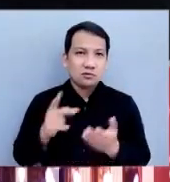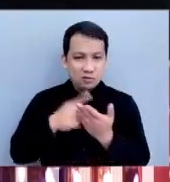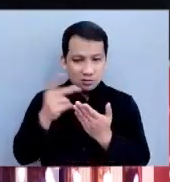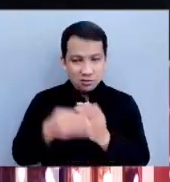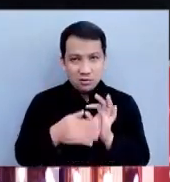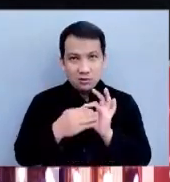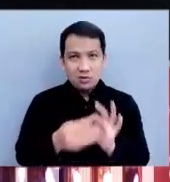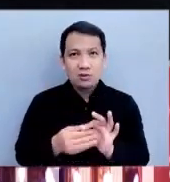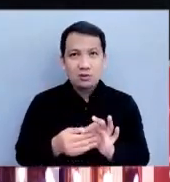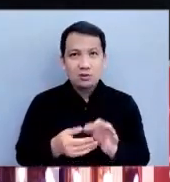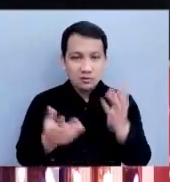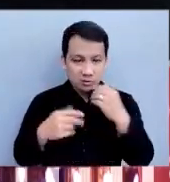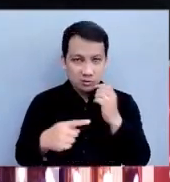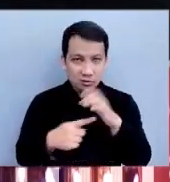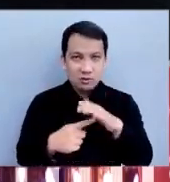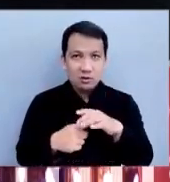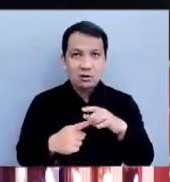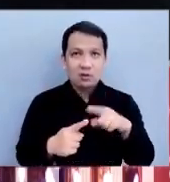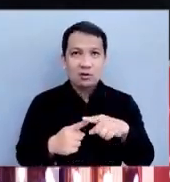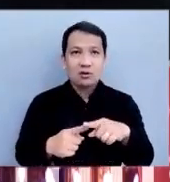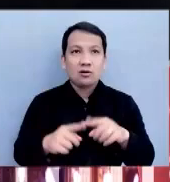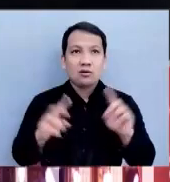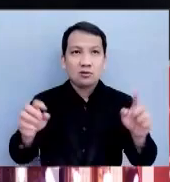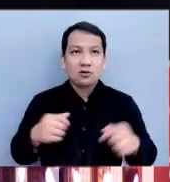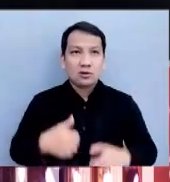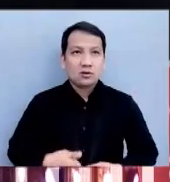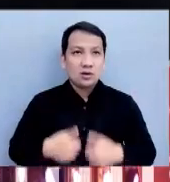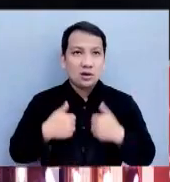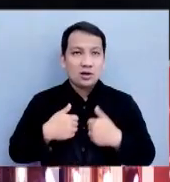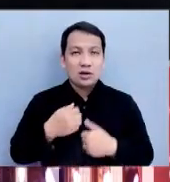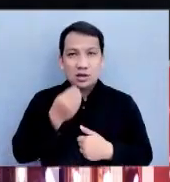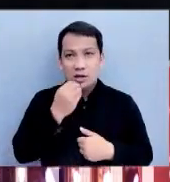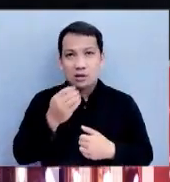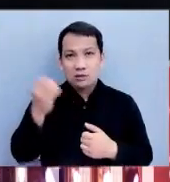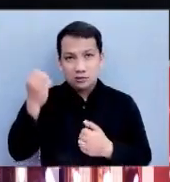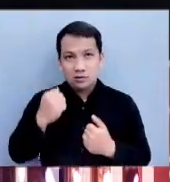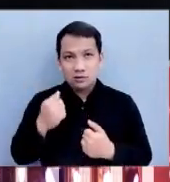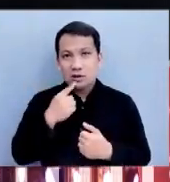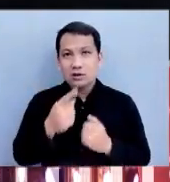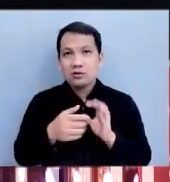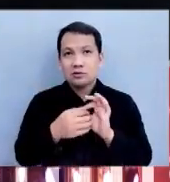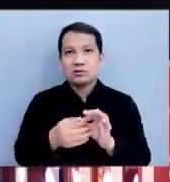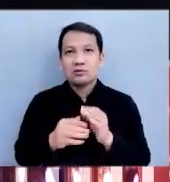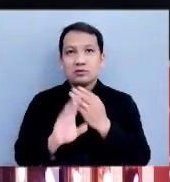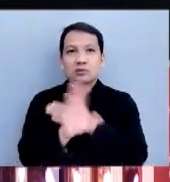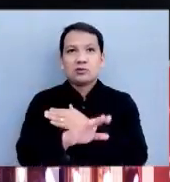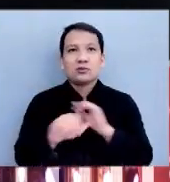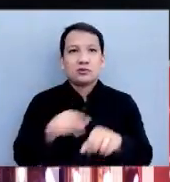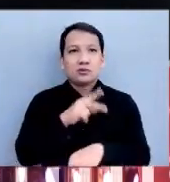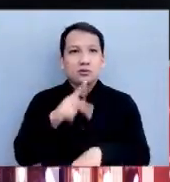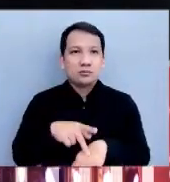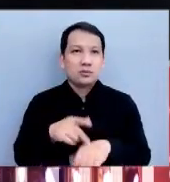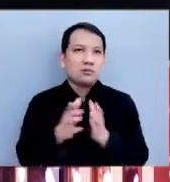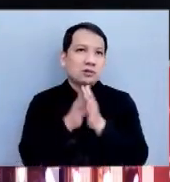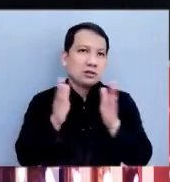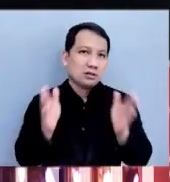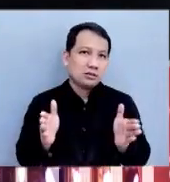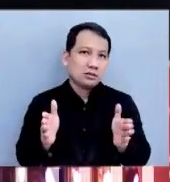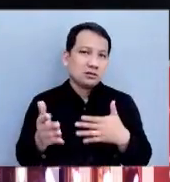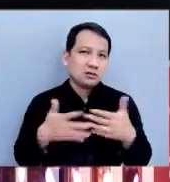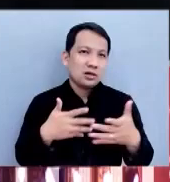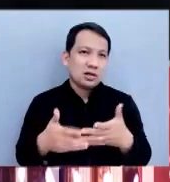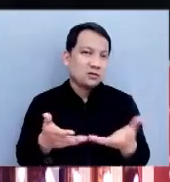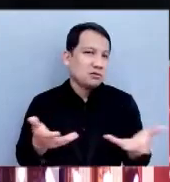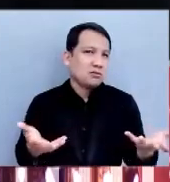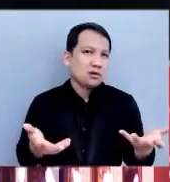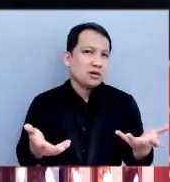tapos binigyan namin ng t-shirt na nagalagay doon. I survived the coup in Manila, but I'm going to go back because the people are great. Mga ganon, mm-hmm. Di ba? Mm-hmm.